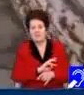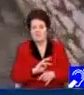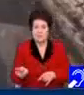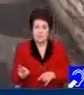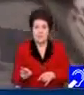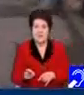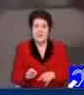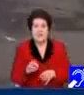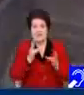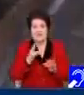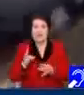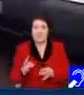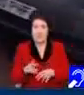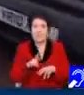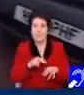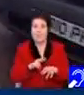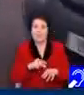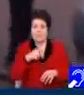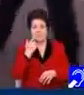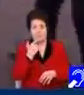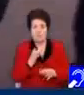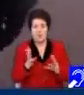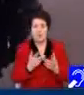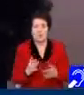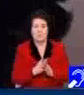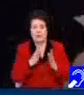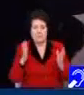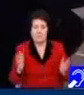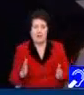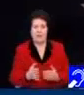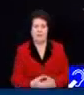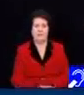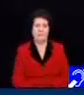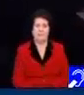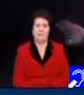ale sclaviei moderne, dar poliția crede că numărul lor este de câteva ori mai mare.